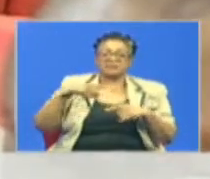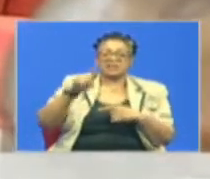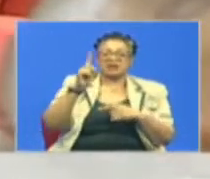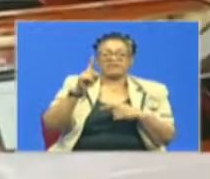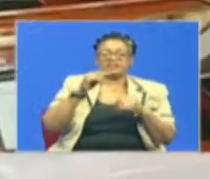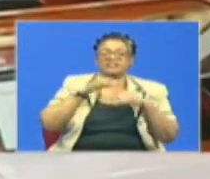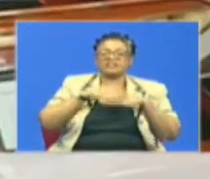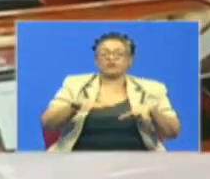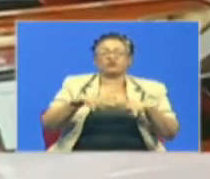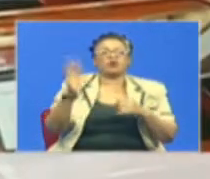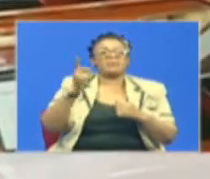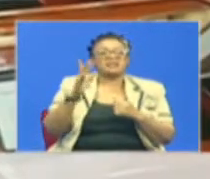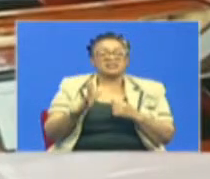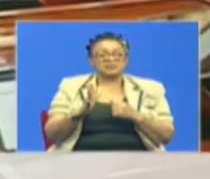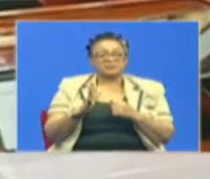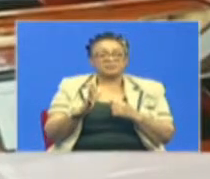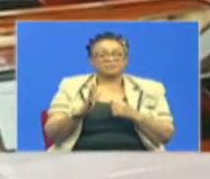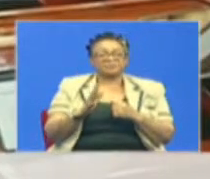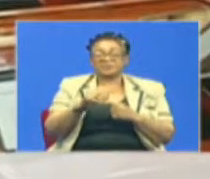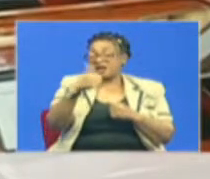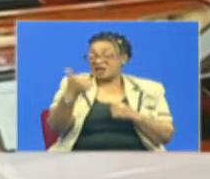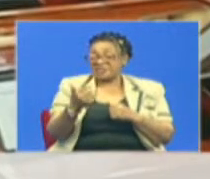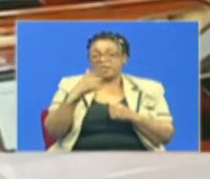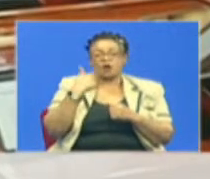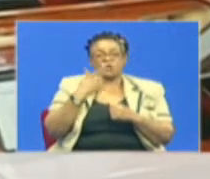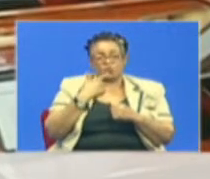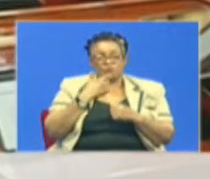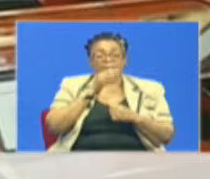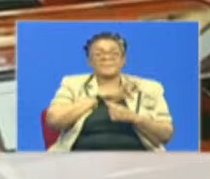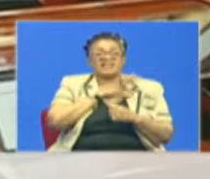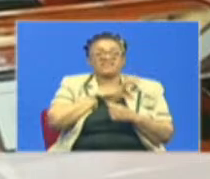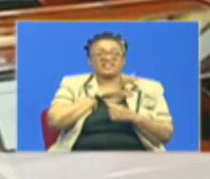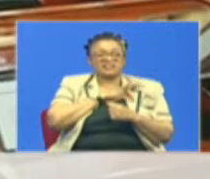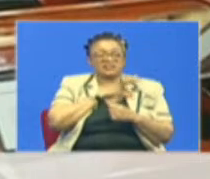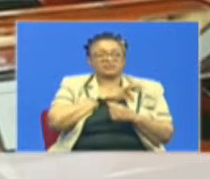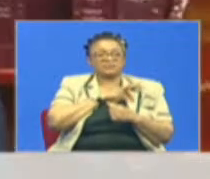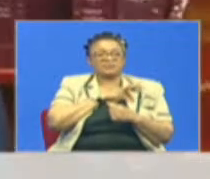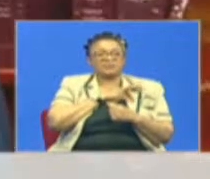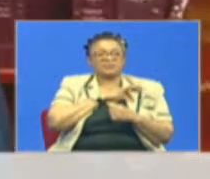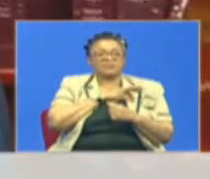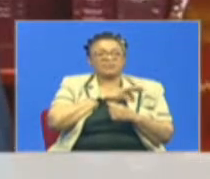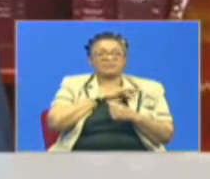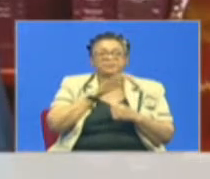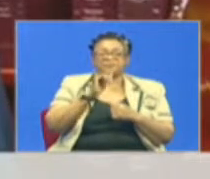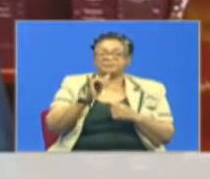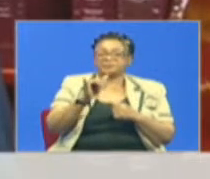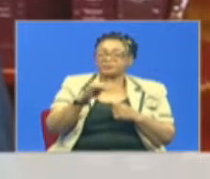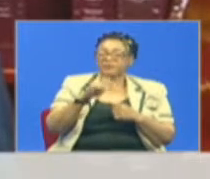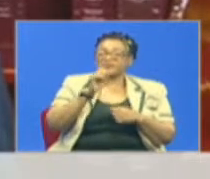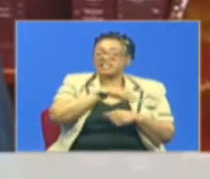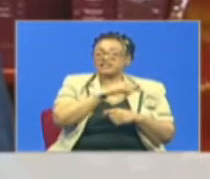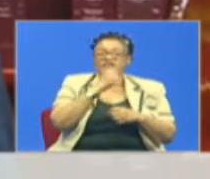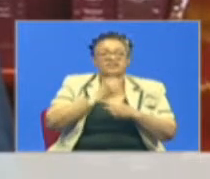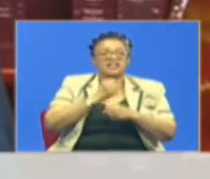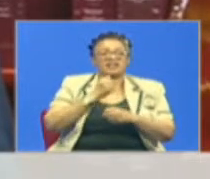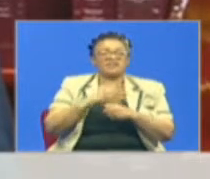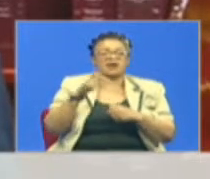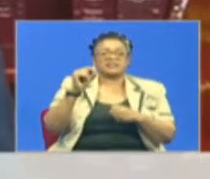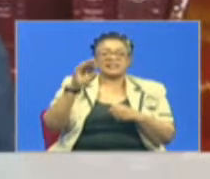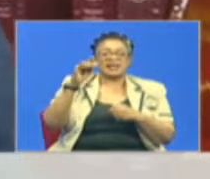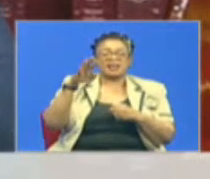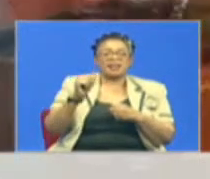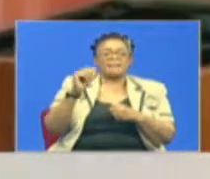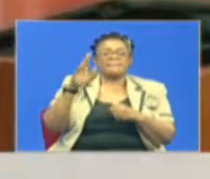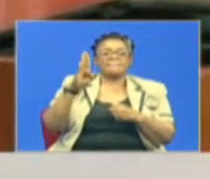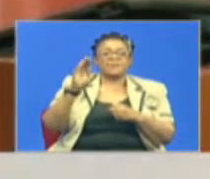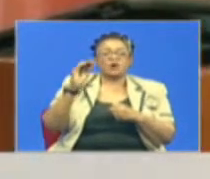ugatuzi. Wengine wanaodaiwa kunufaika visivyo ni mkuu wa wafanyikazi katika kaunti ya Kirinyaga Sela Bogonko, ambaye ni mwanachama wa